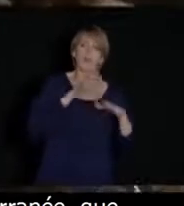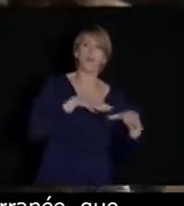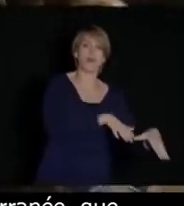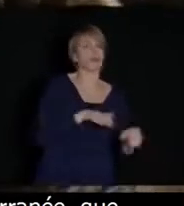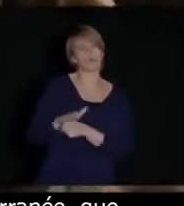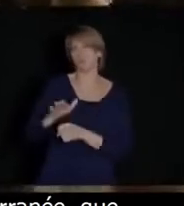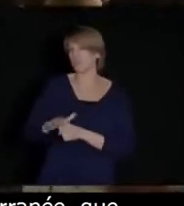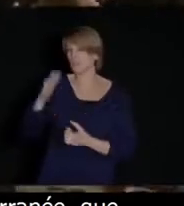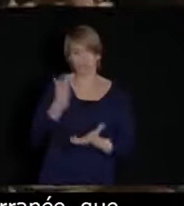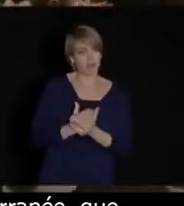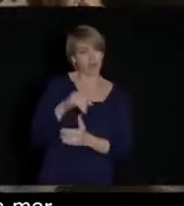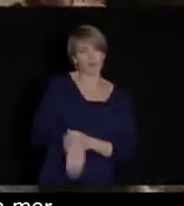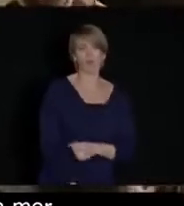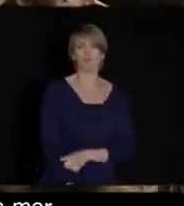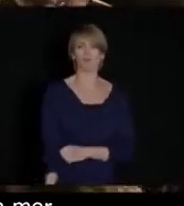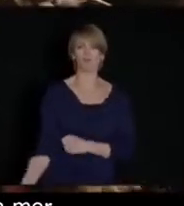Assez de déversements.